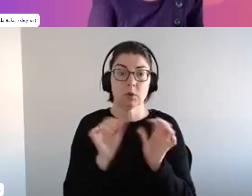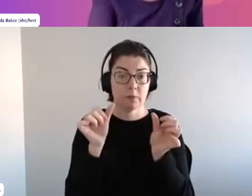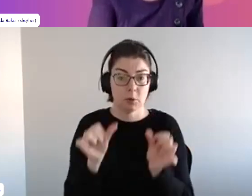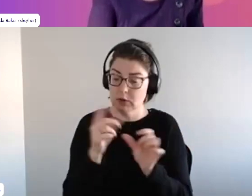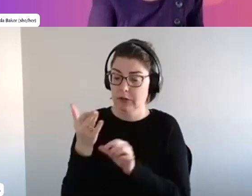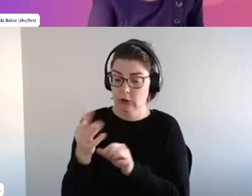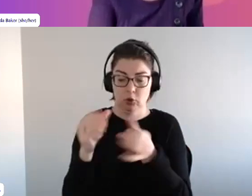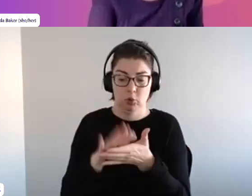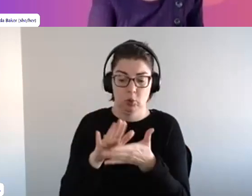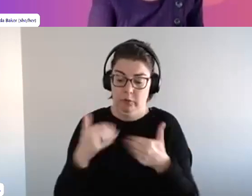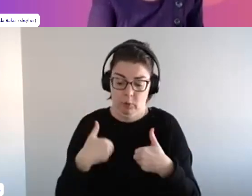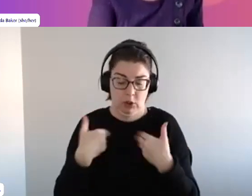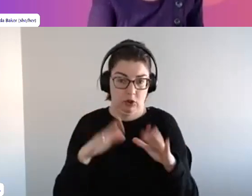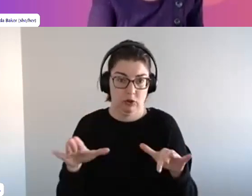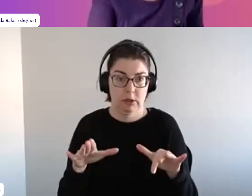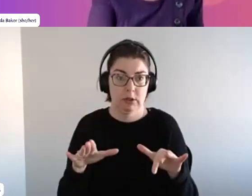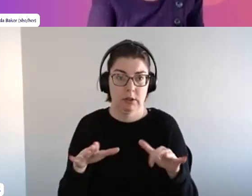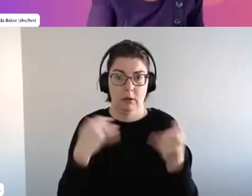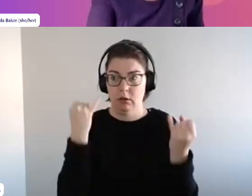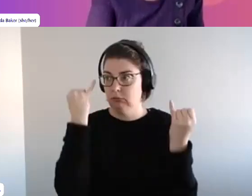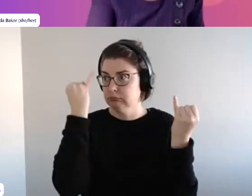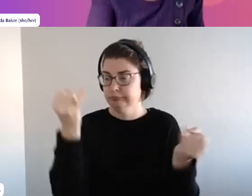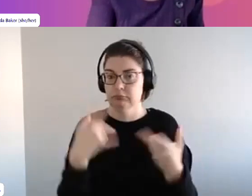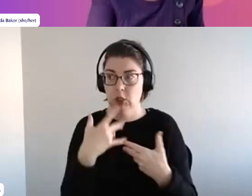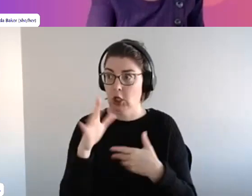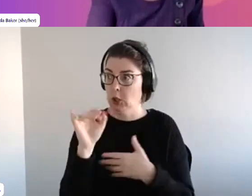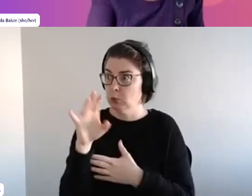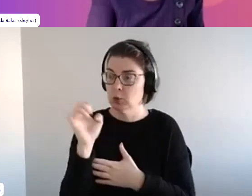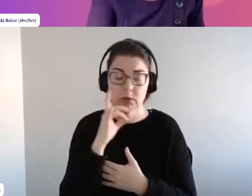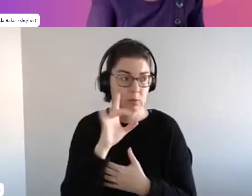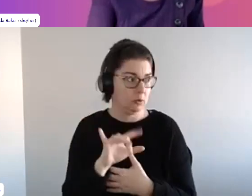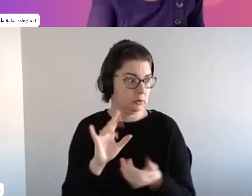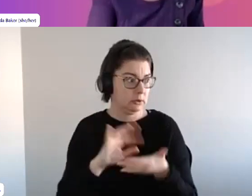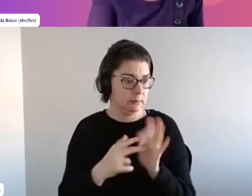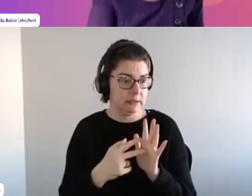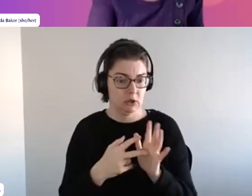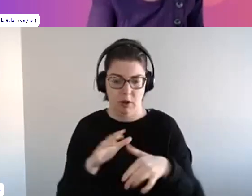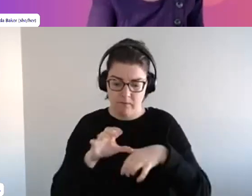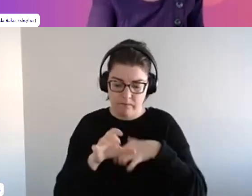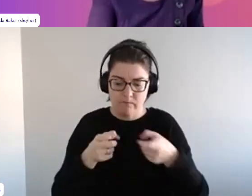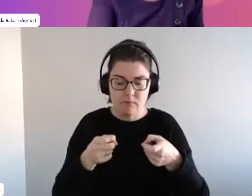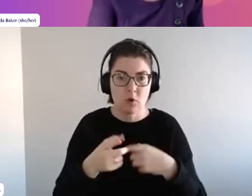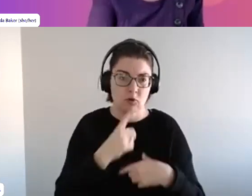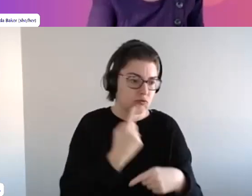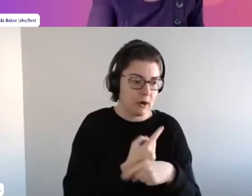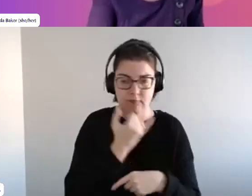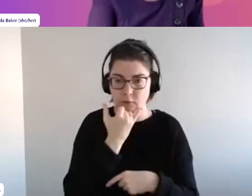d'avoir ce genre de choses dans les écoles surtout pour les jeunes enfants parce qu'ils ne savent pas reconnaître la maltraitance ou le contrôle coercitif ce qui est bien